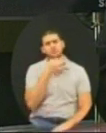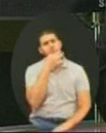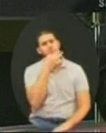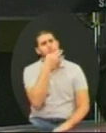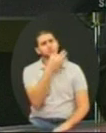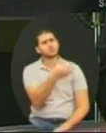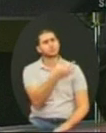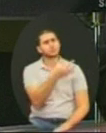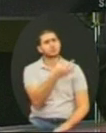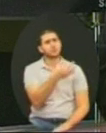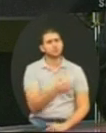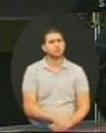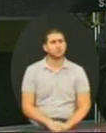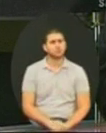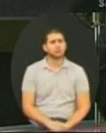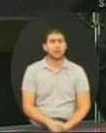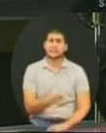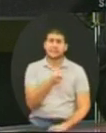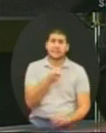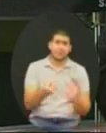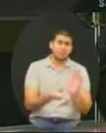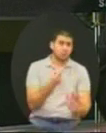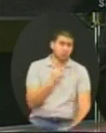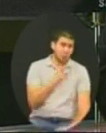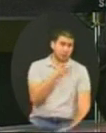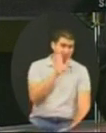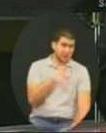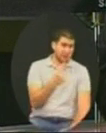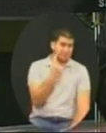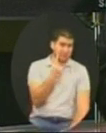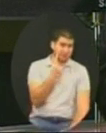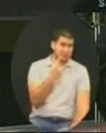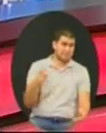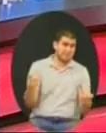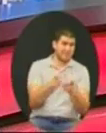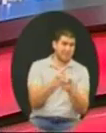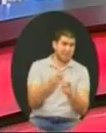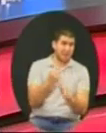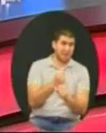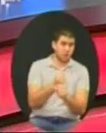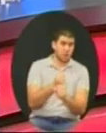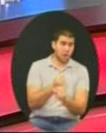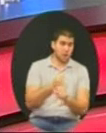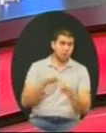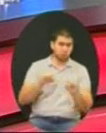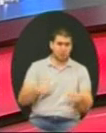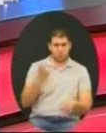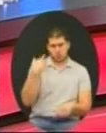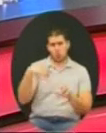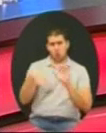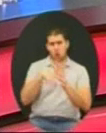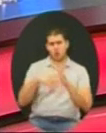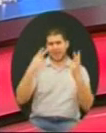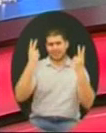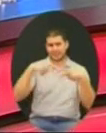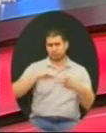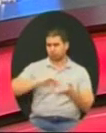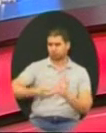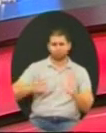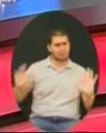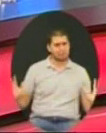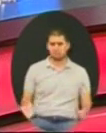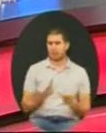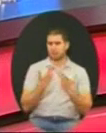אותך, זה לא פעם ראשונה, גם אתם מפלגת עבודה בהיותה בשלטון, העבירה את חוק ההסדרים